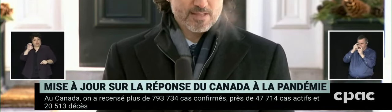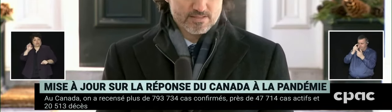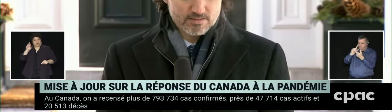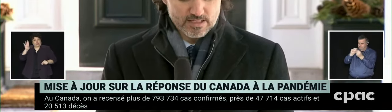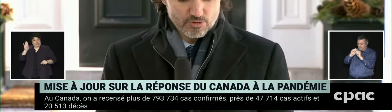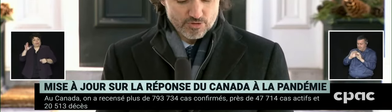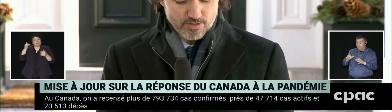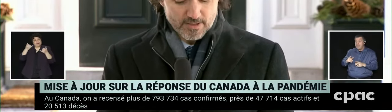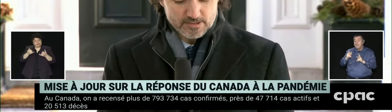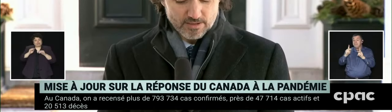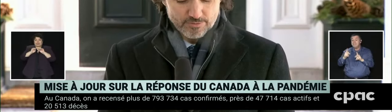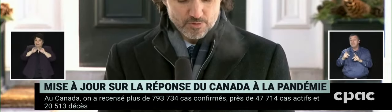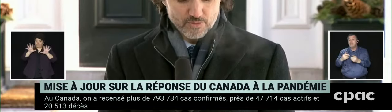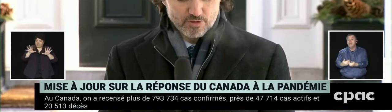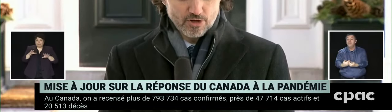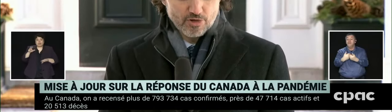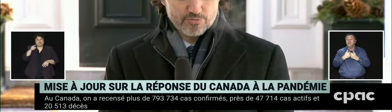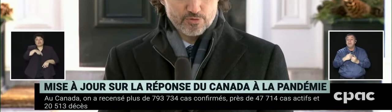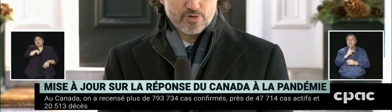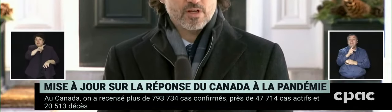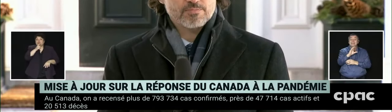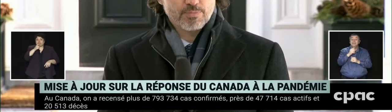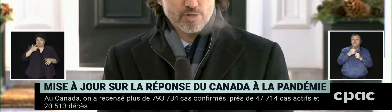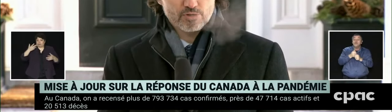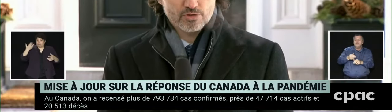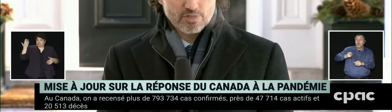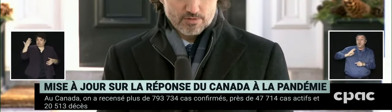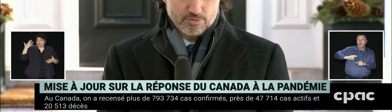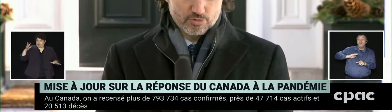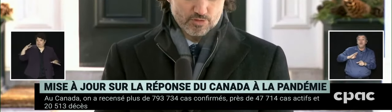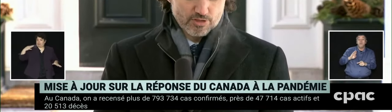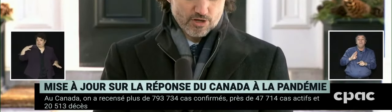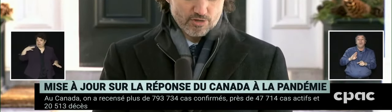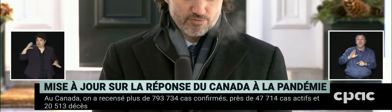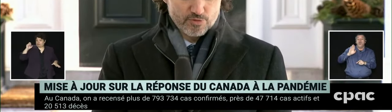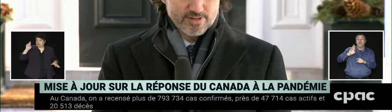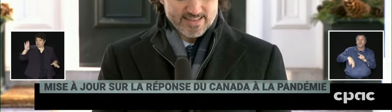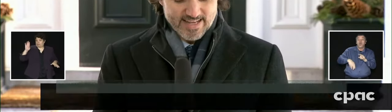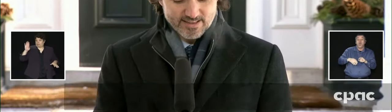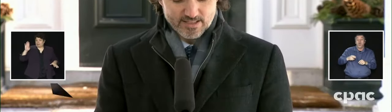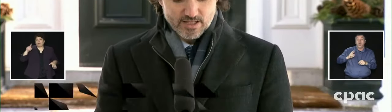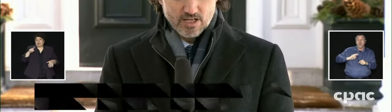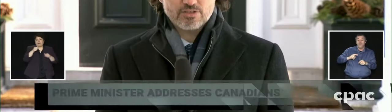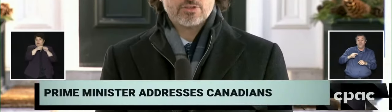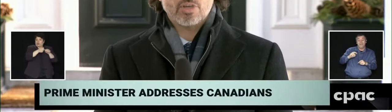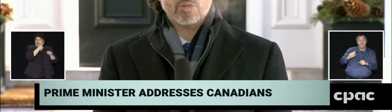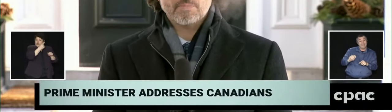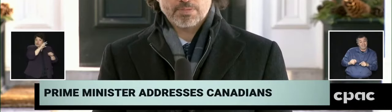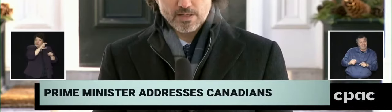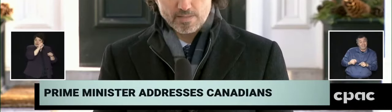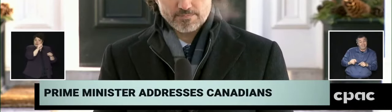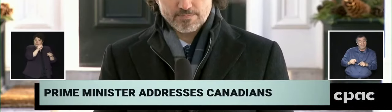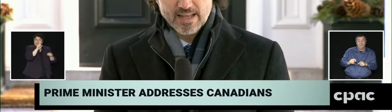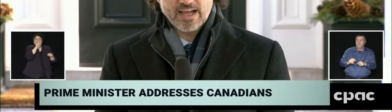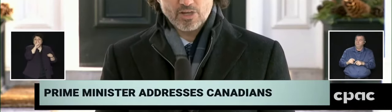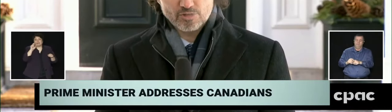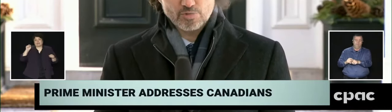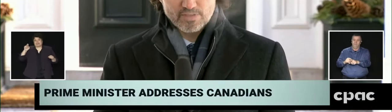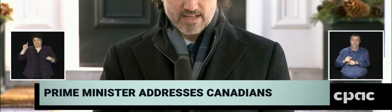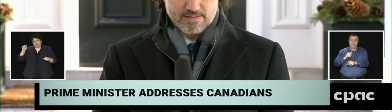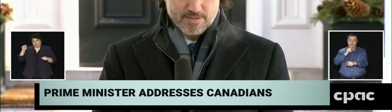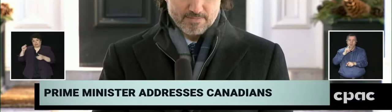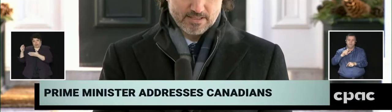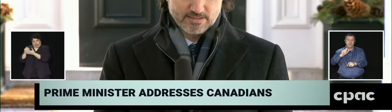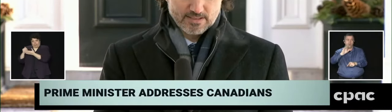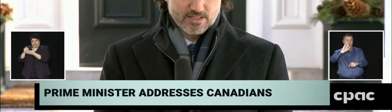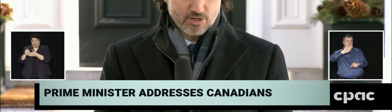qui ont présenté une demande en fonction de leur revenu brut plutôt que de leur revenu net n'auront pas à